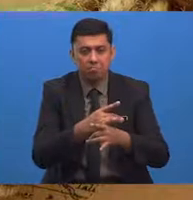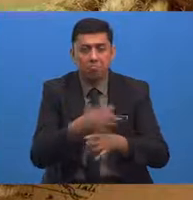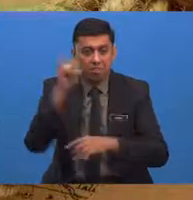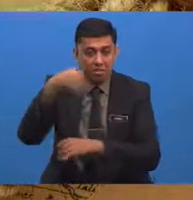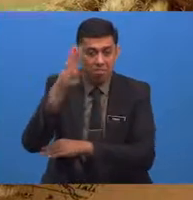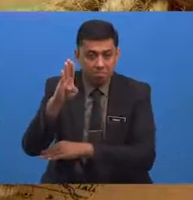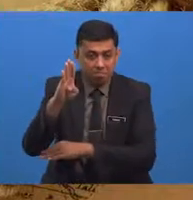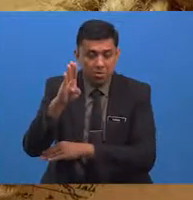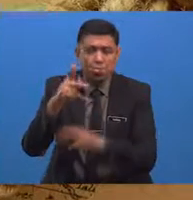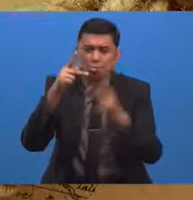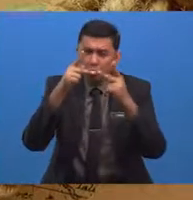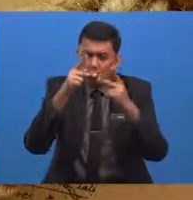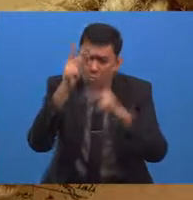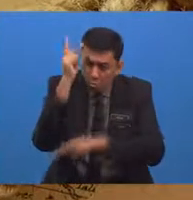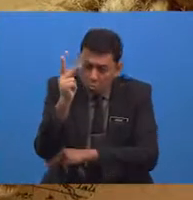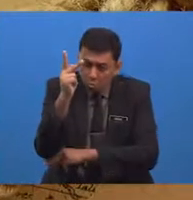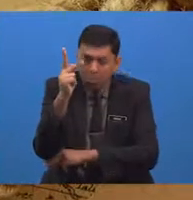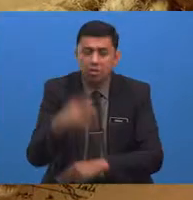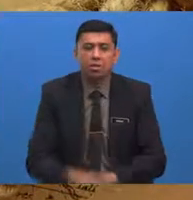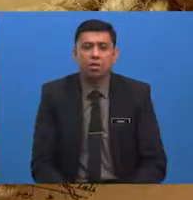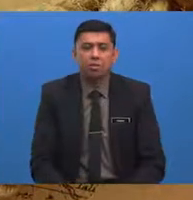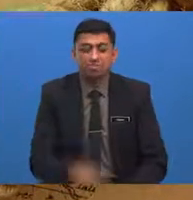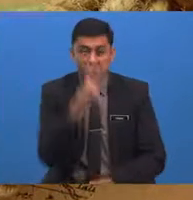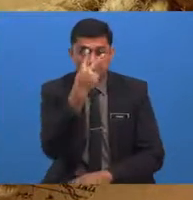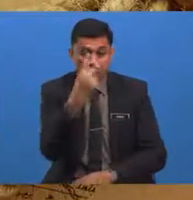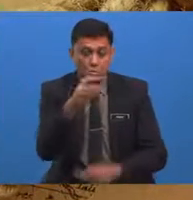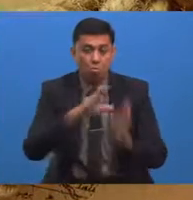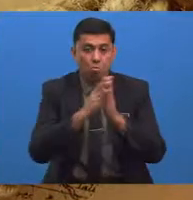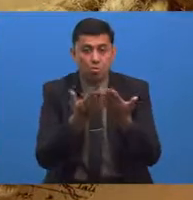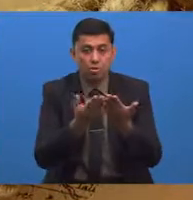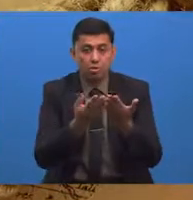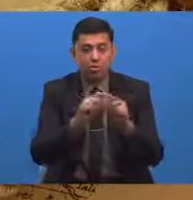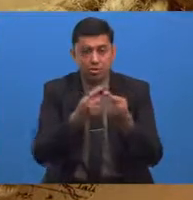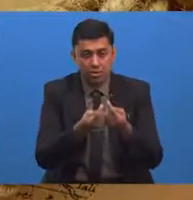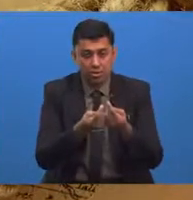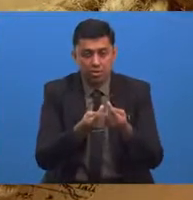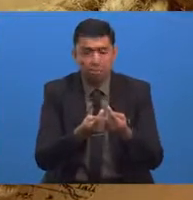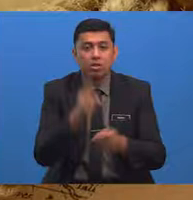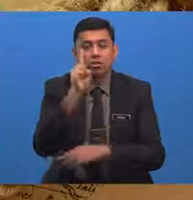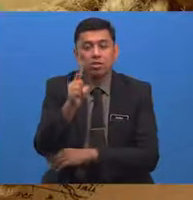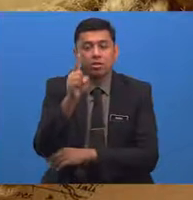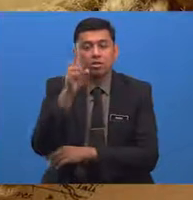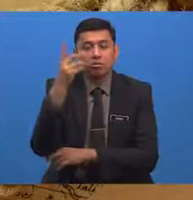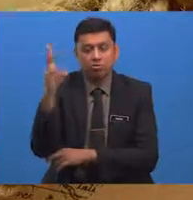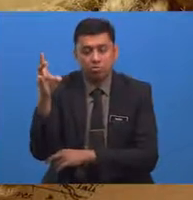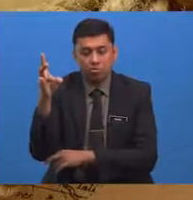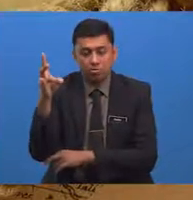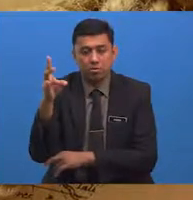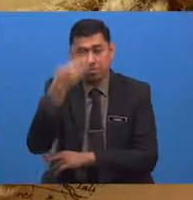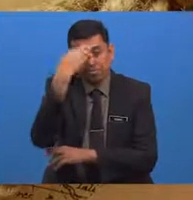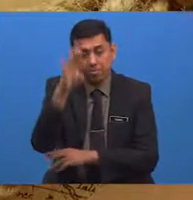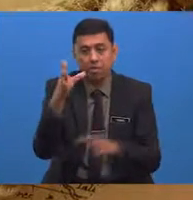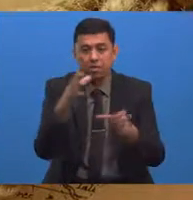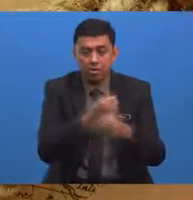kuasanya. Murid-murid, sila rujuk buku teks sejarah tingkatan 3 pada halaman 117